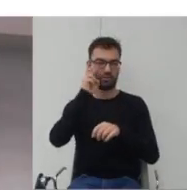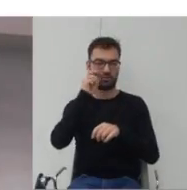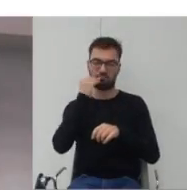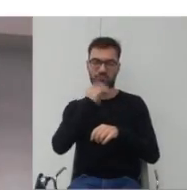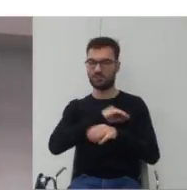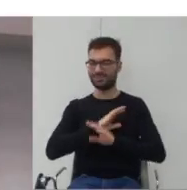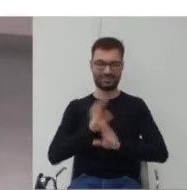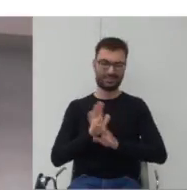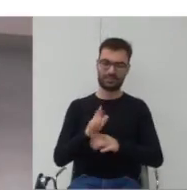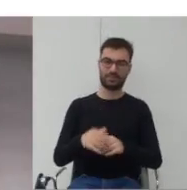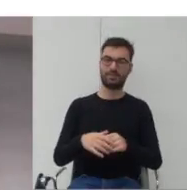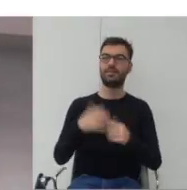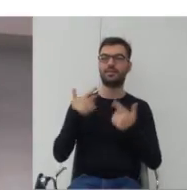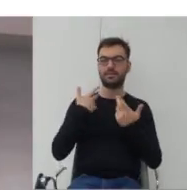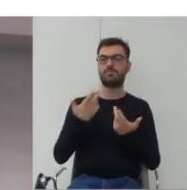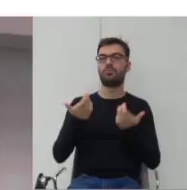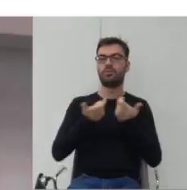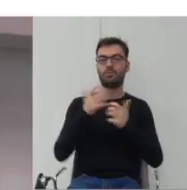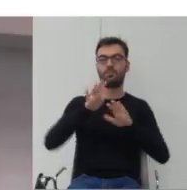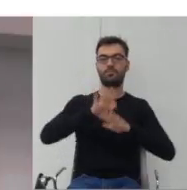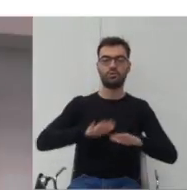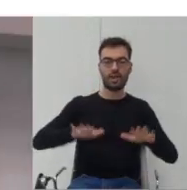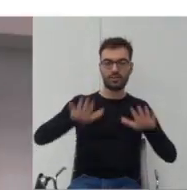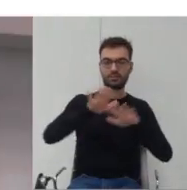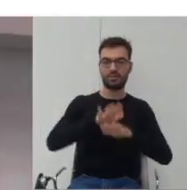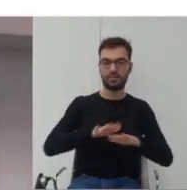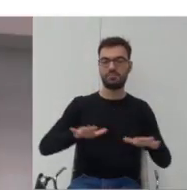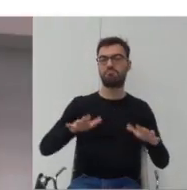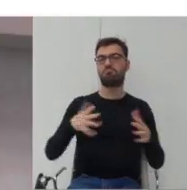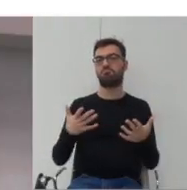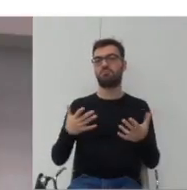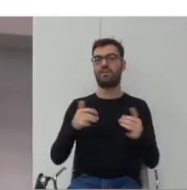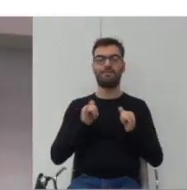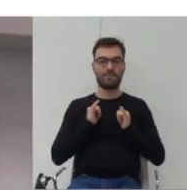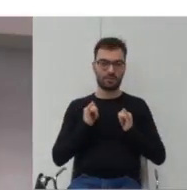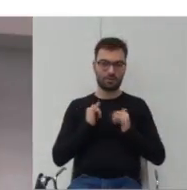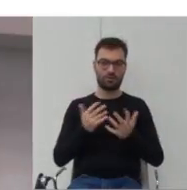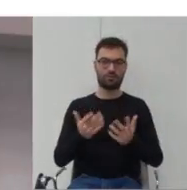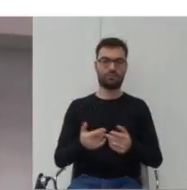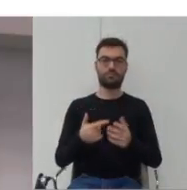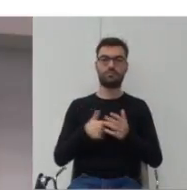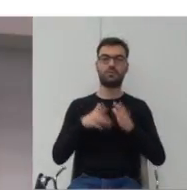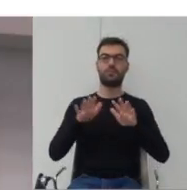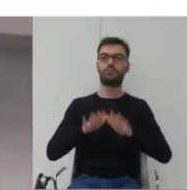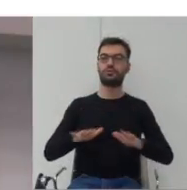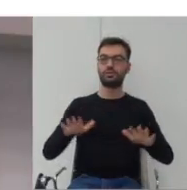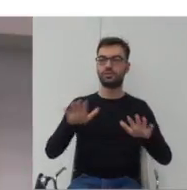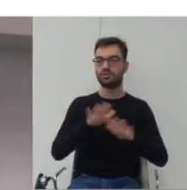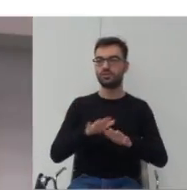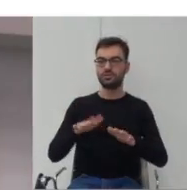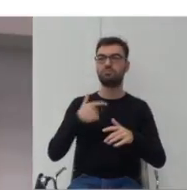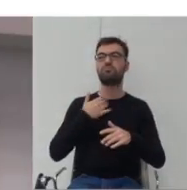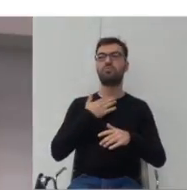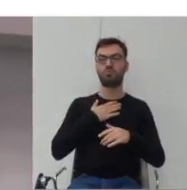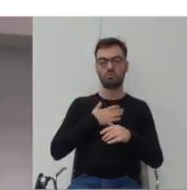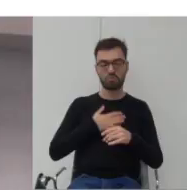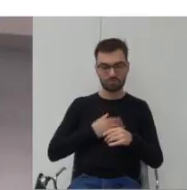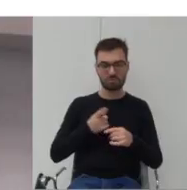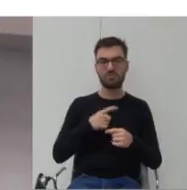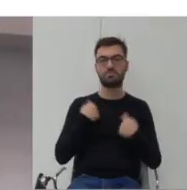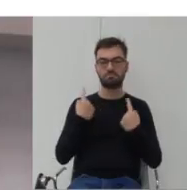chcieliśmy stworzyć przestrzeń, która jest na co dzień wygodna. Jest to przestrzeń, którą lubimy,